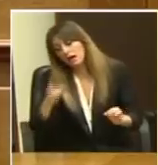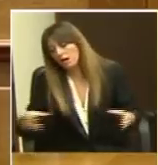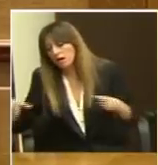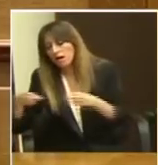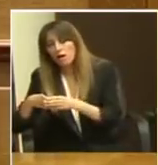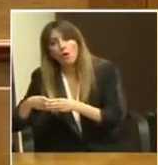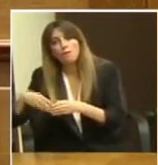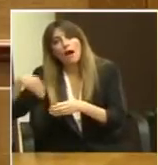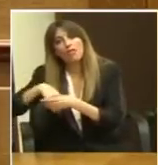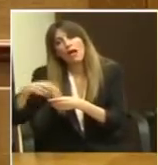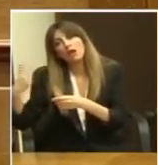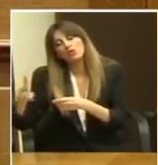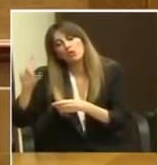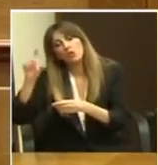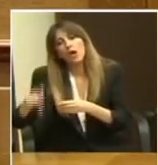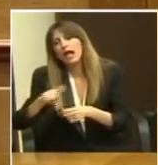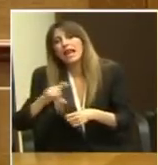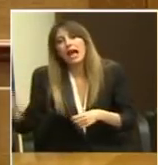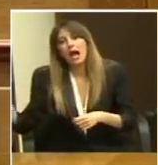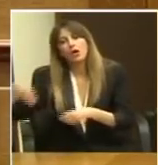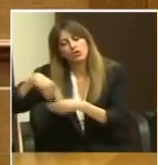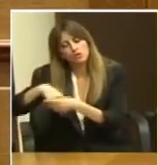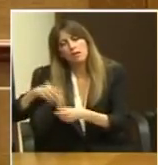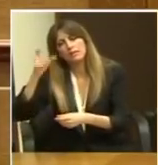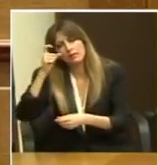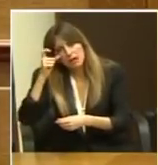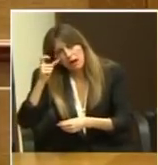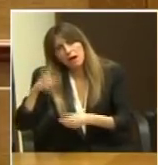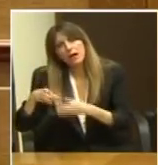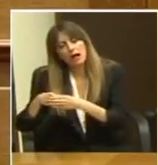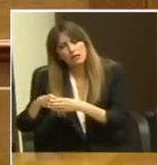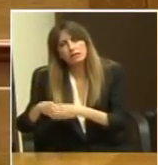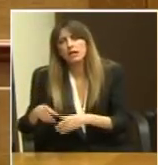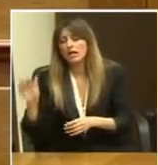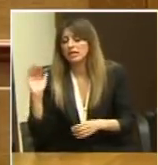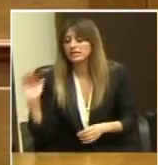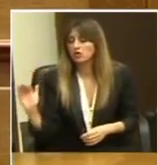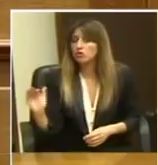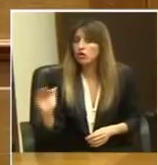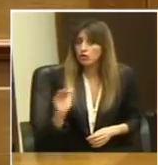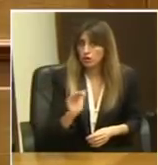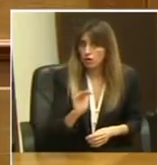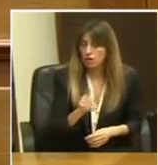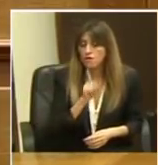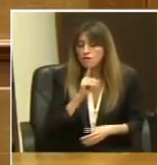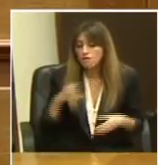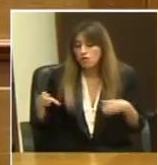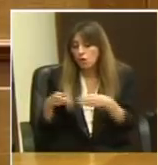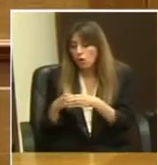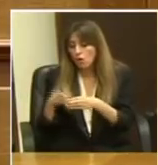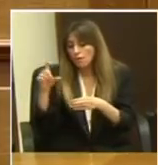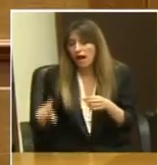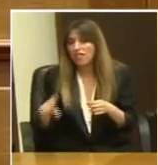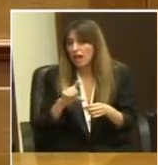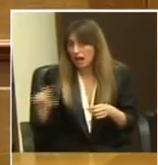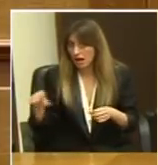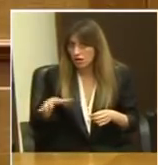με το Σαμαρά που σας προειδοποιώ. Ετοιμάζεται να σας